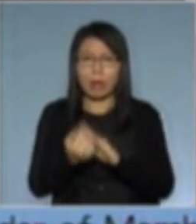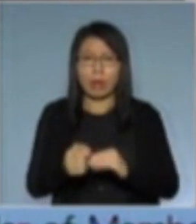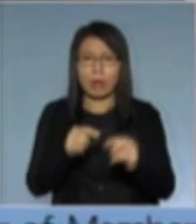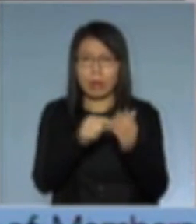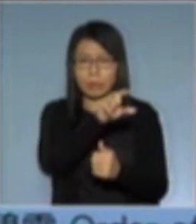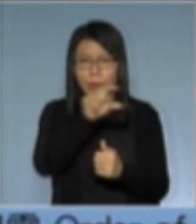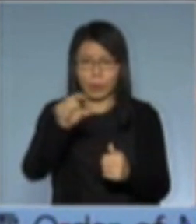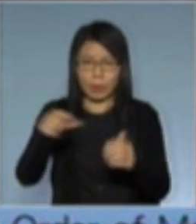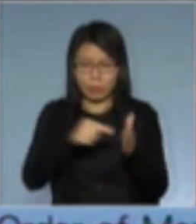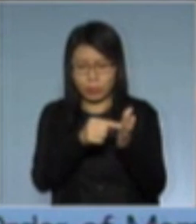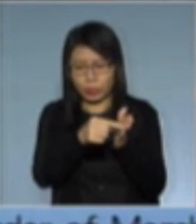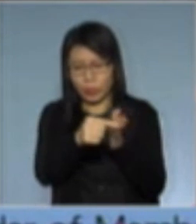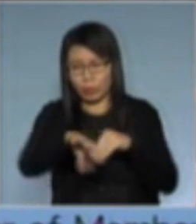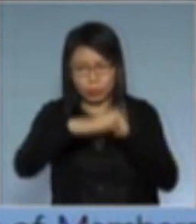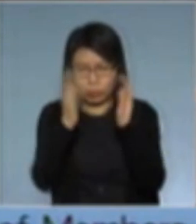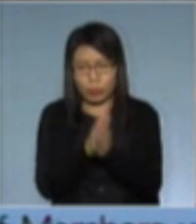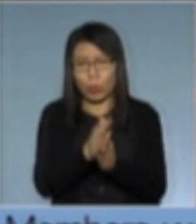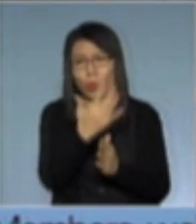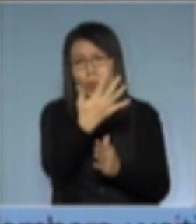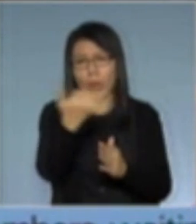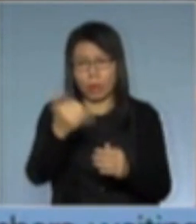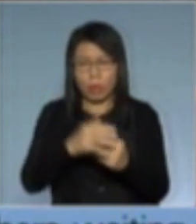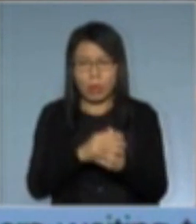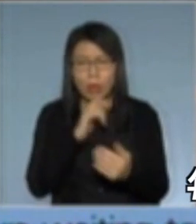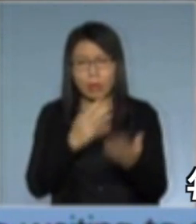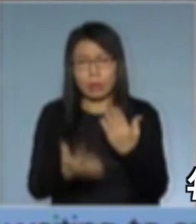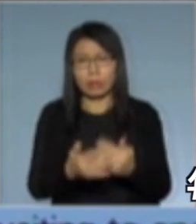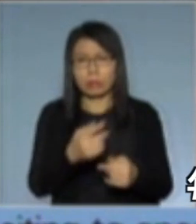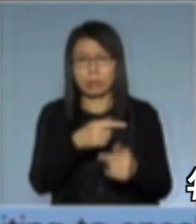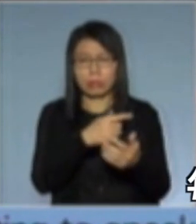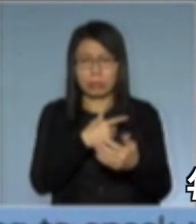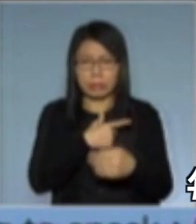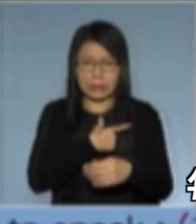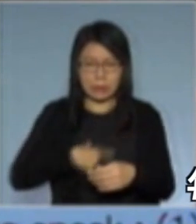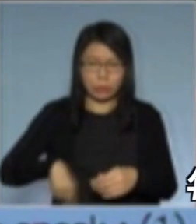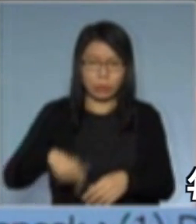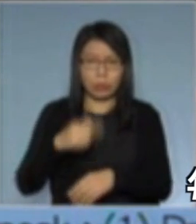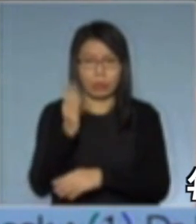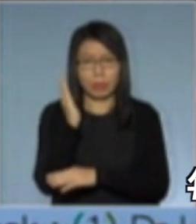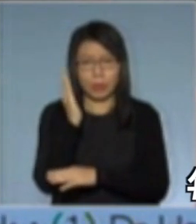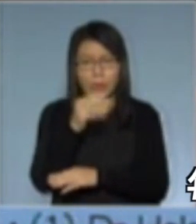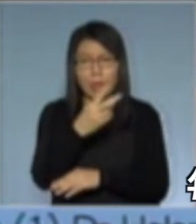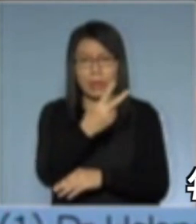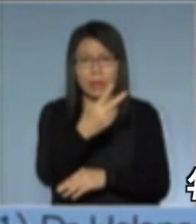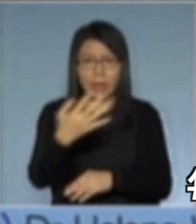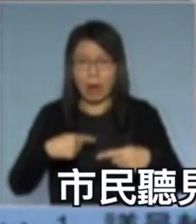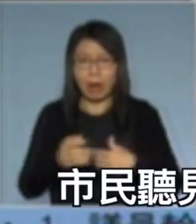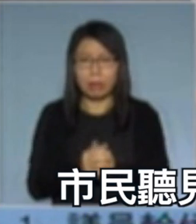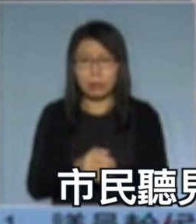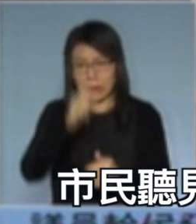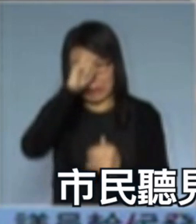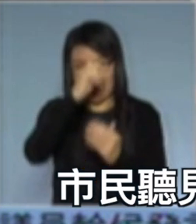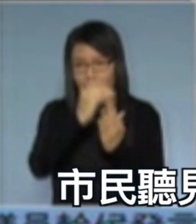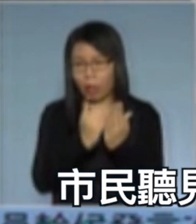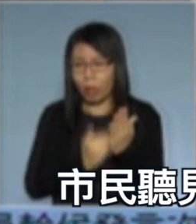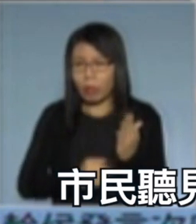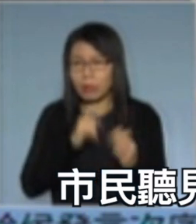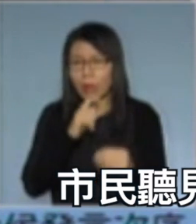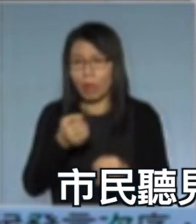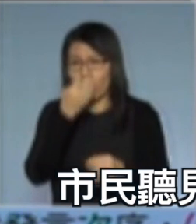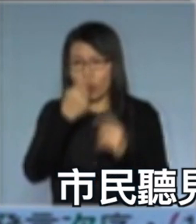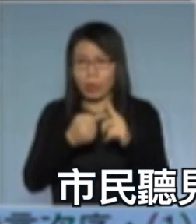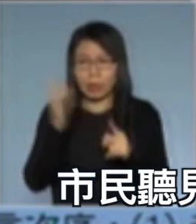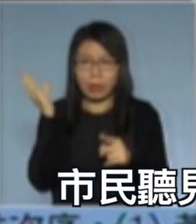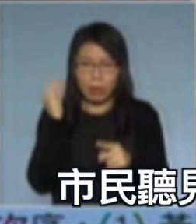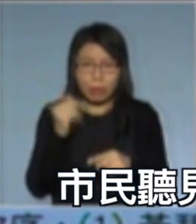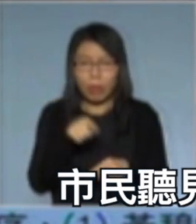嘅格仔嘅啫。咁就用咗我哋20多位議員每人10多分鐘啦，就講咁耐。市民聽到以為佢啊真係